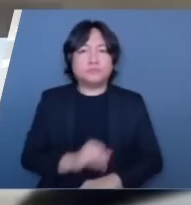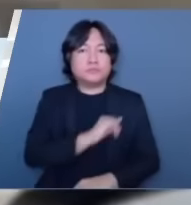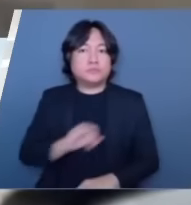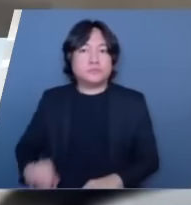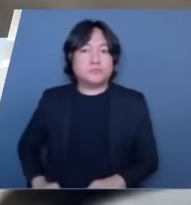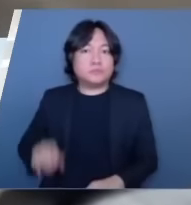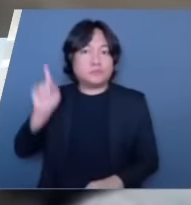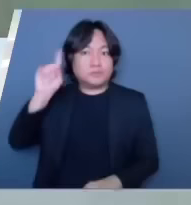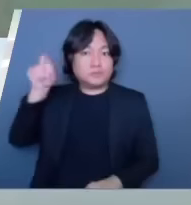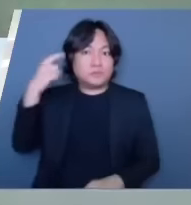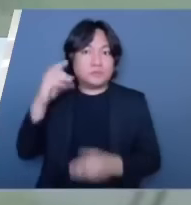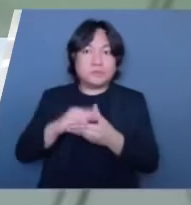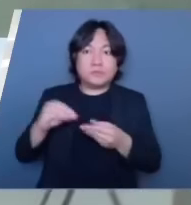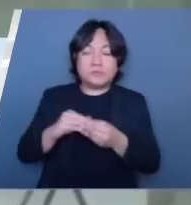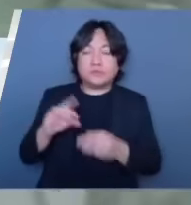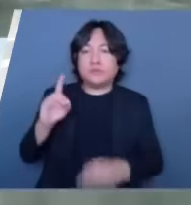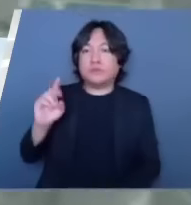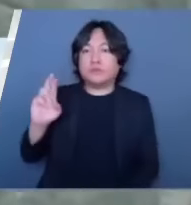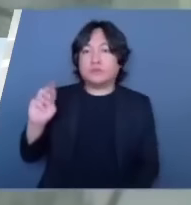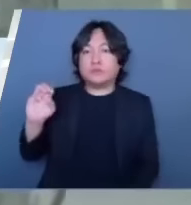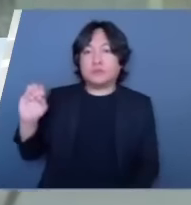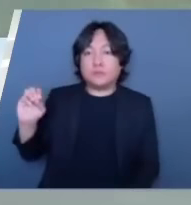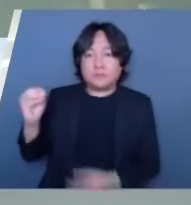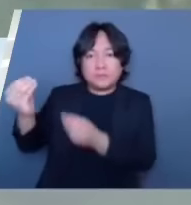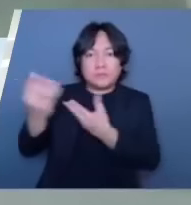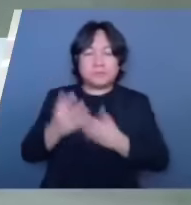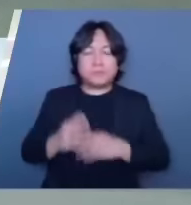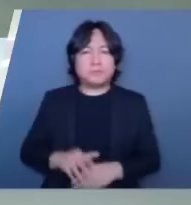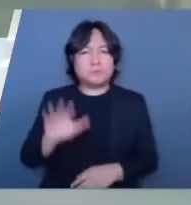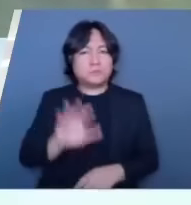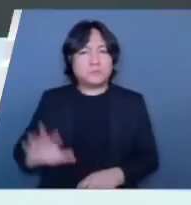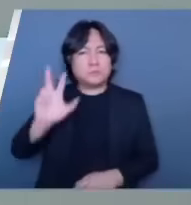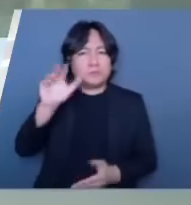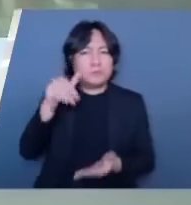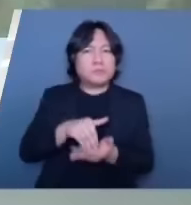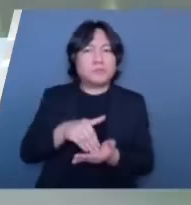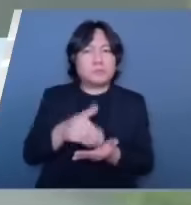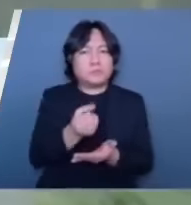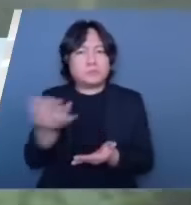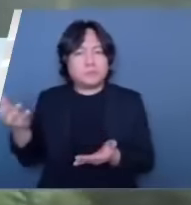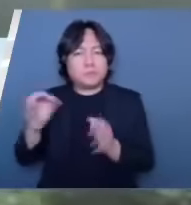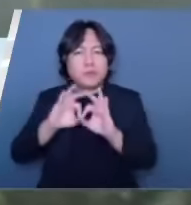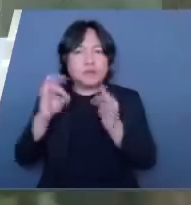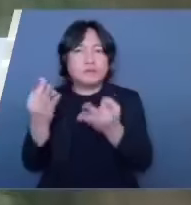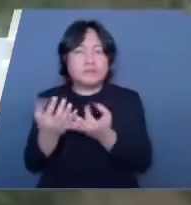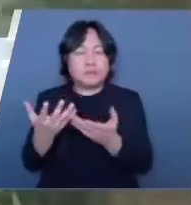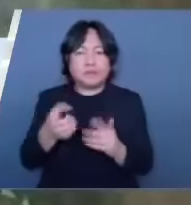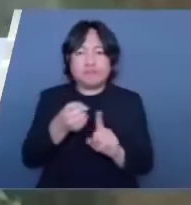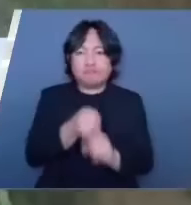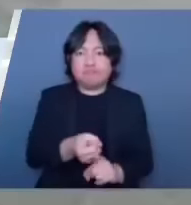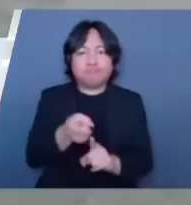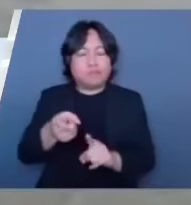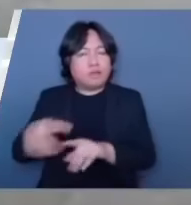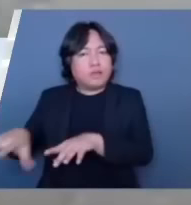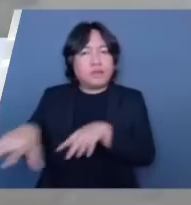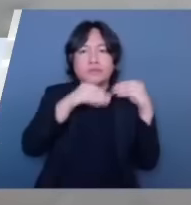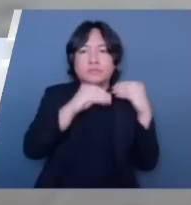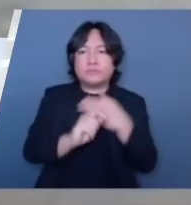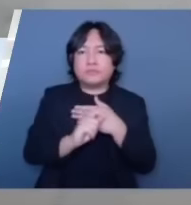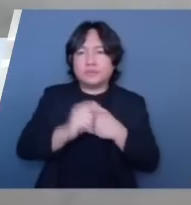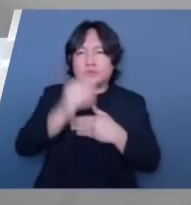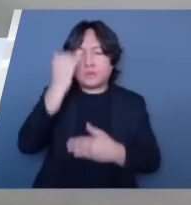and Management Council, mahigit sa 13,000 residente na ang lumikas sa kanilang lalawigan dahil sa epekto ng bagyong Mika.